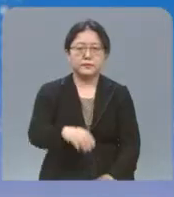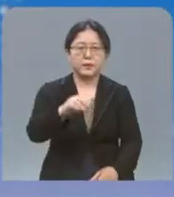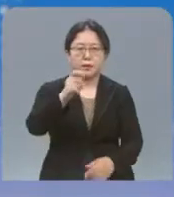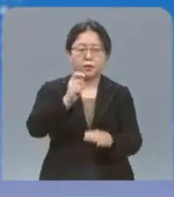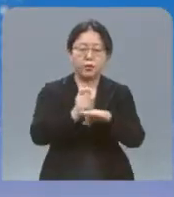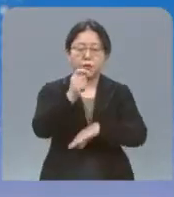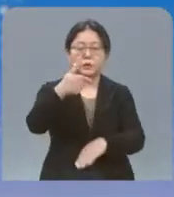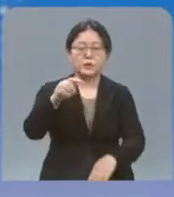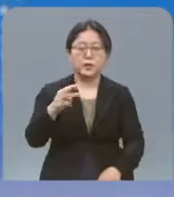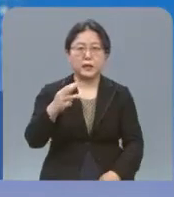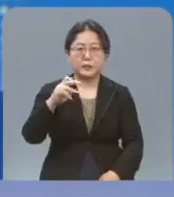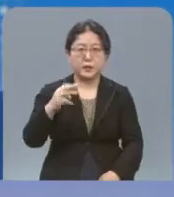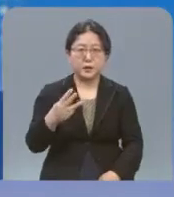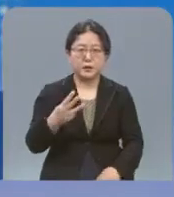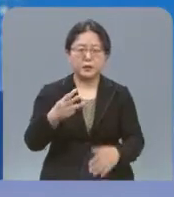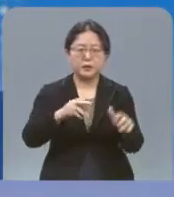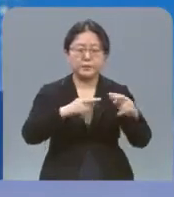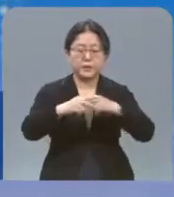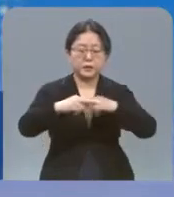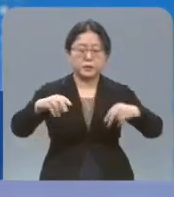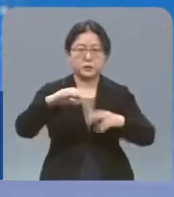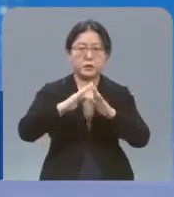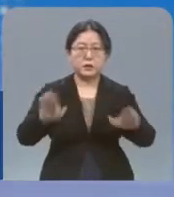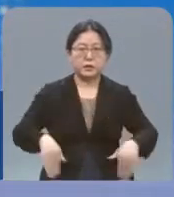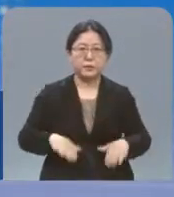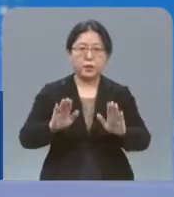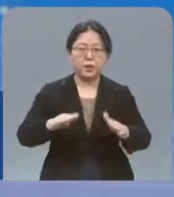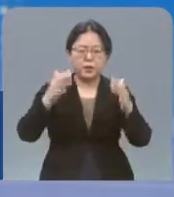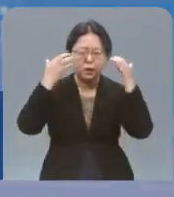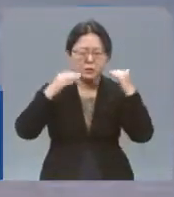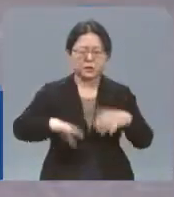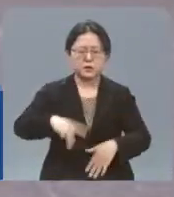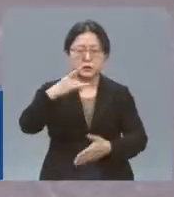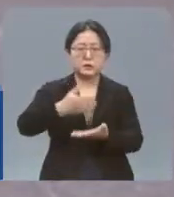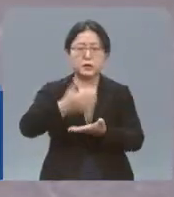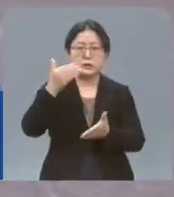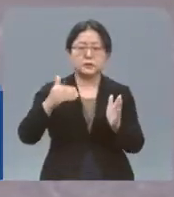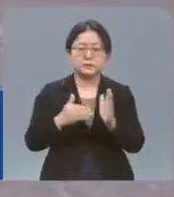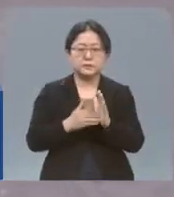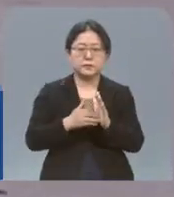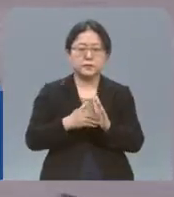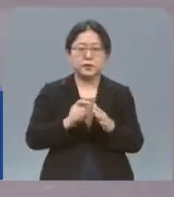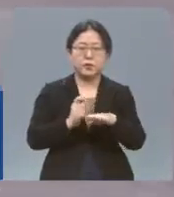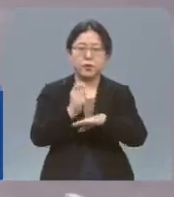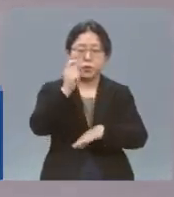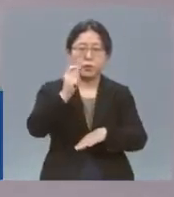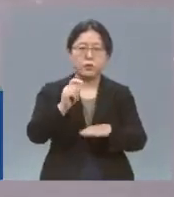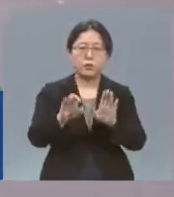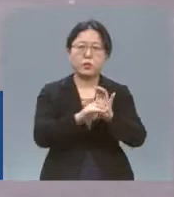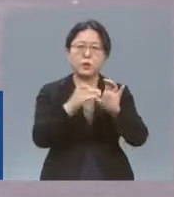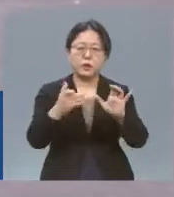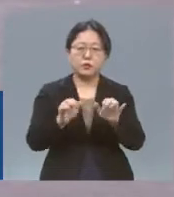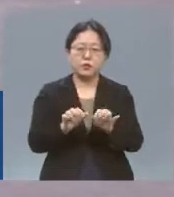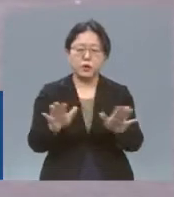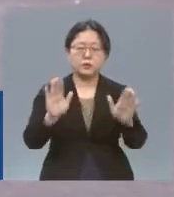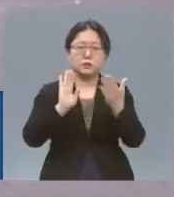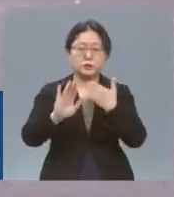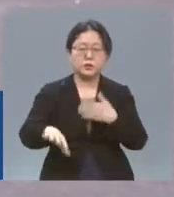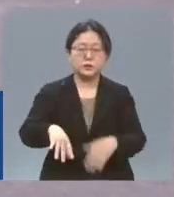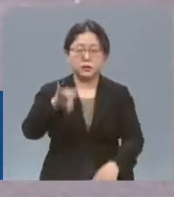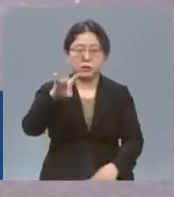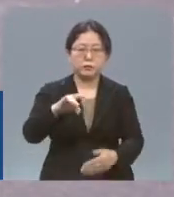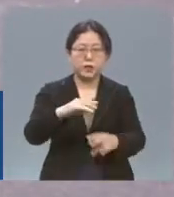고흥 남열 해돋이 해수욕장이 전남에서는 올여름 처음 개장했습니다. 고흥군은 코로나19 확산 이후